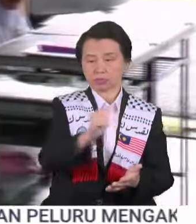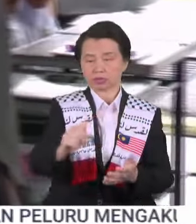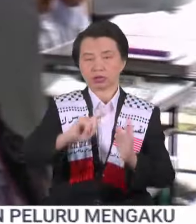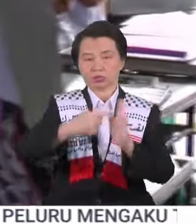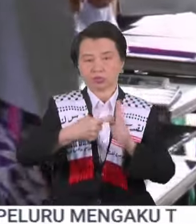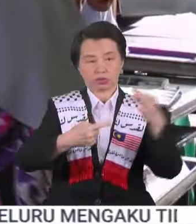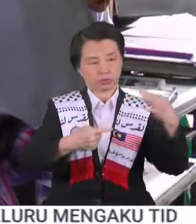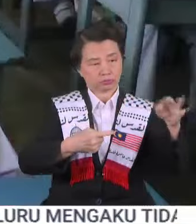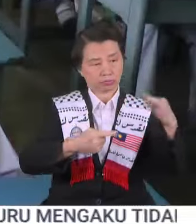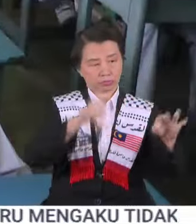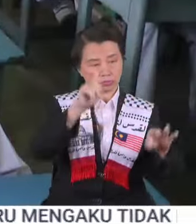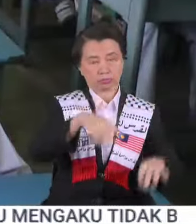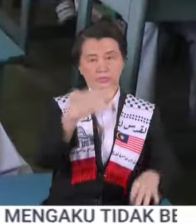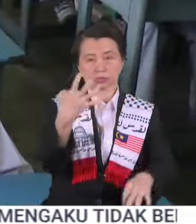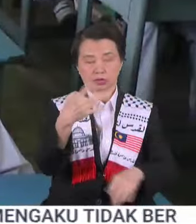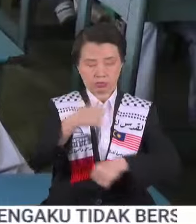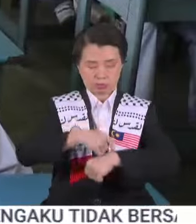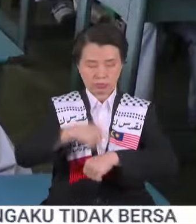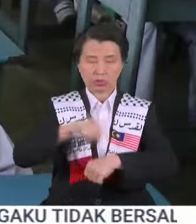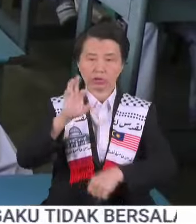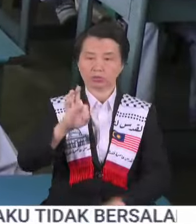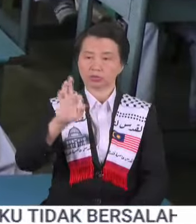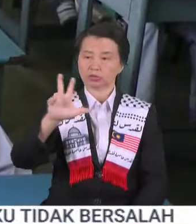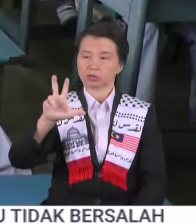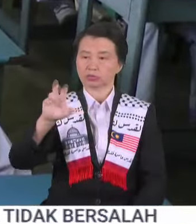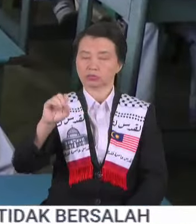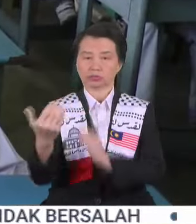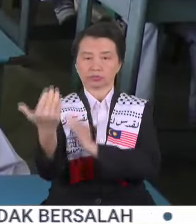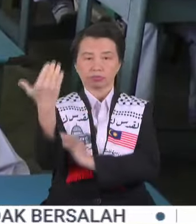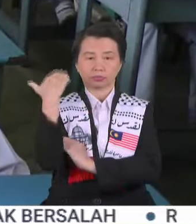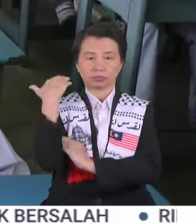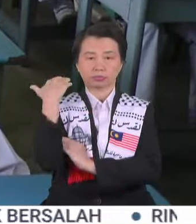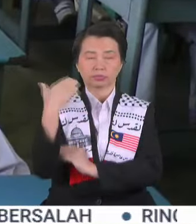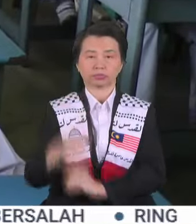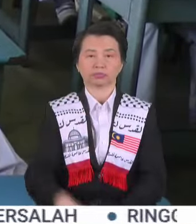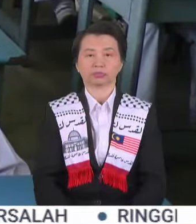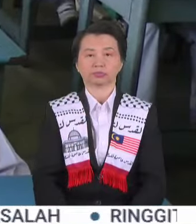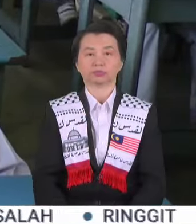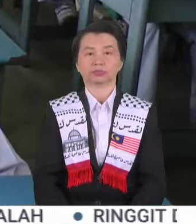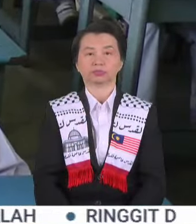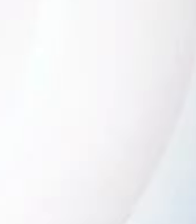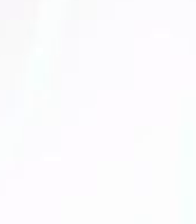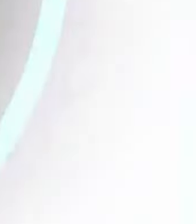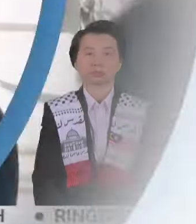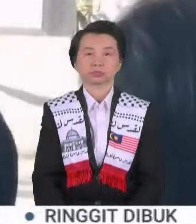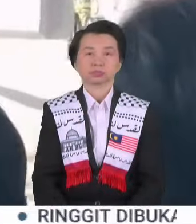bermula 19 April pukul 9.30 pagi.